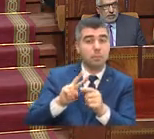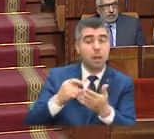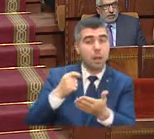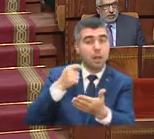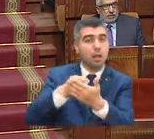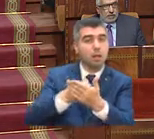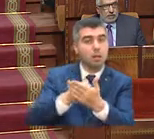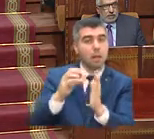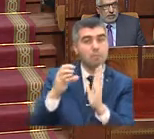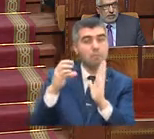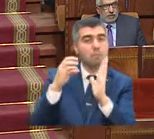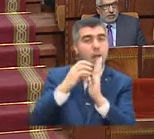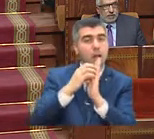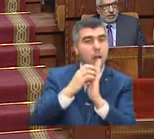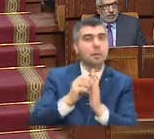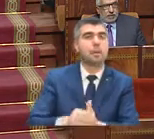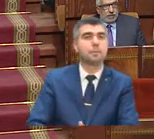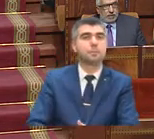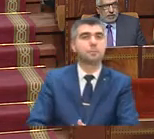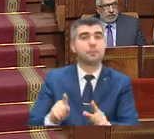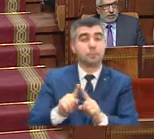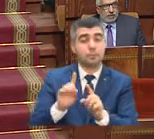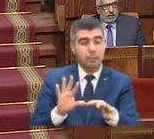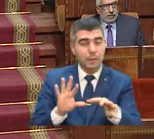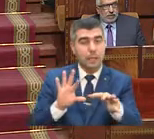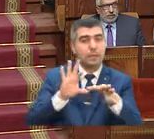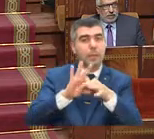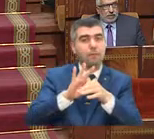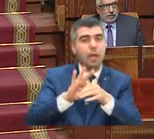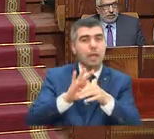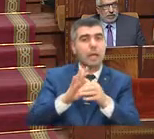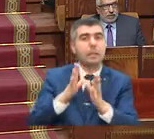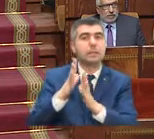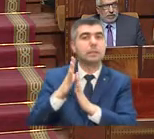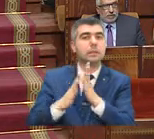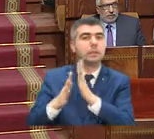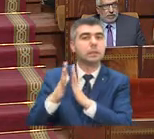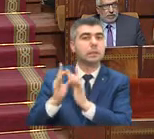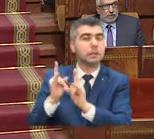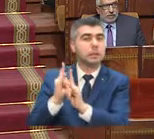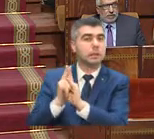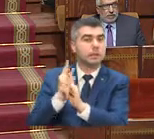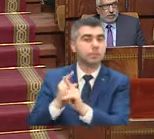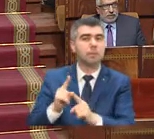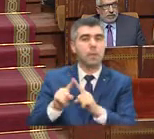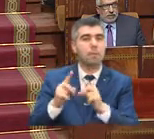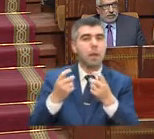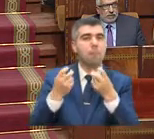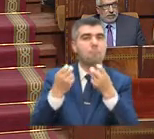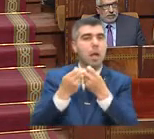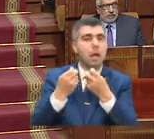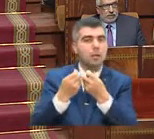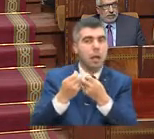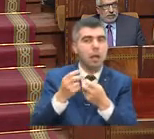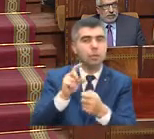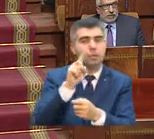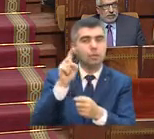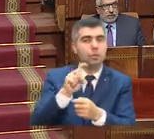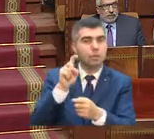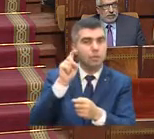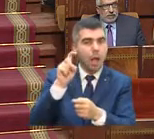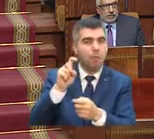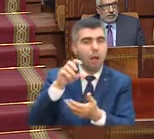بسبب اتفاقيات انتهت صلاحيتها، مثال جماعة زقموزان، حمر القلالشة،